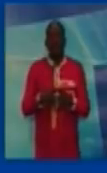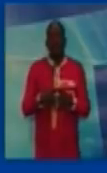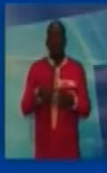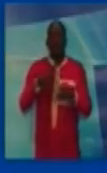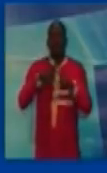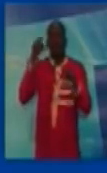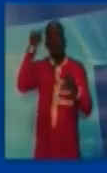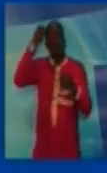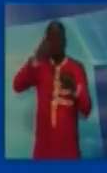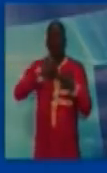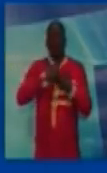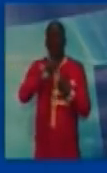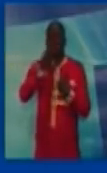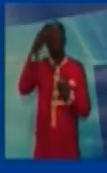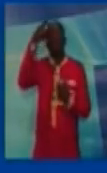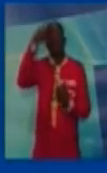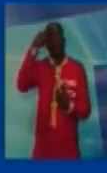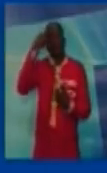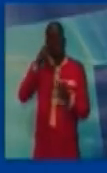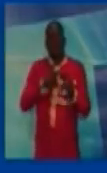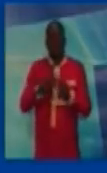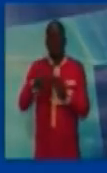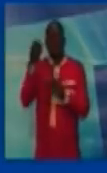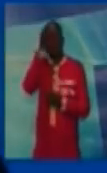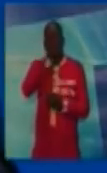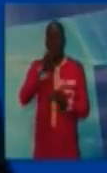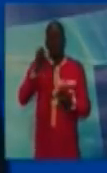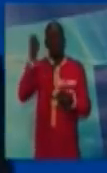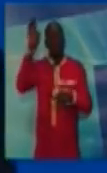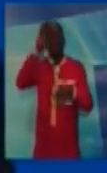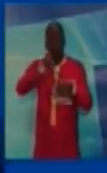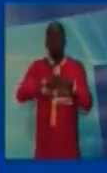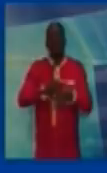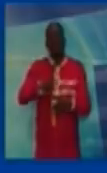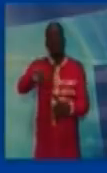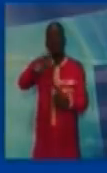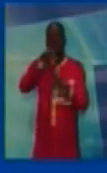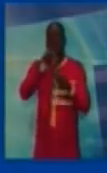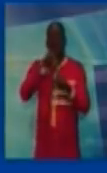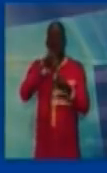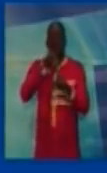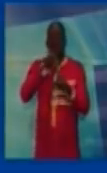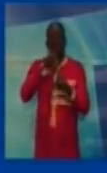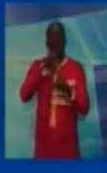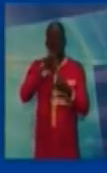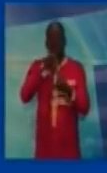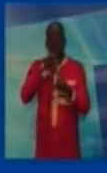Mais il n'y avait aucune raison que l'Union européenne adopte une position spécifique.